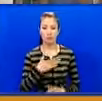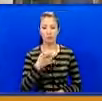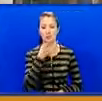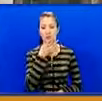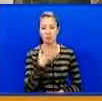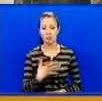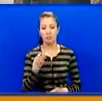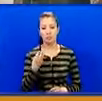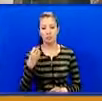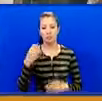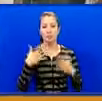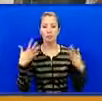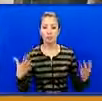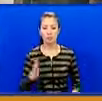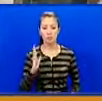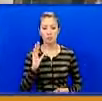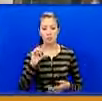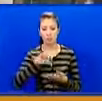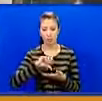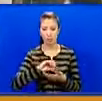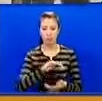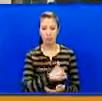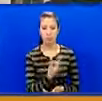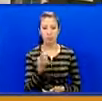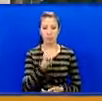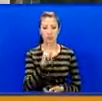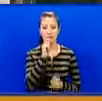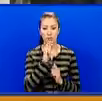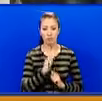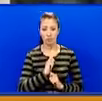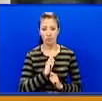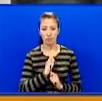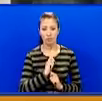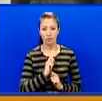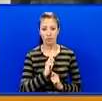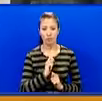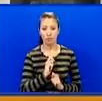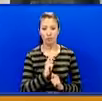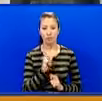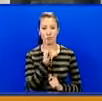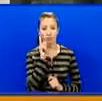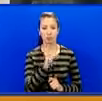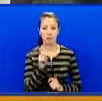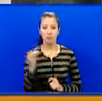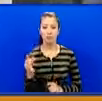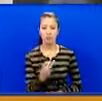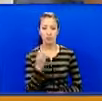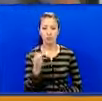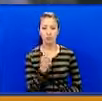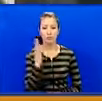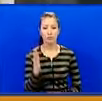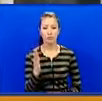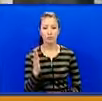еді. Мен оған қатысып, мына екі нәрсені ұтып алдым. Осындай жас адамдарға да қызық болады,